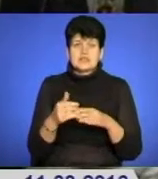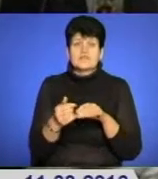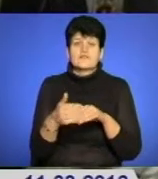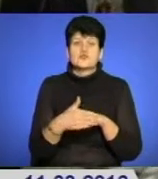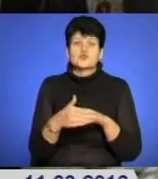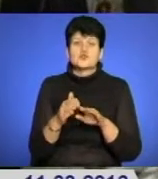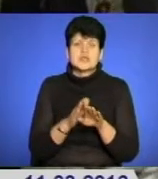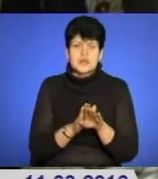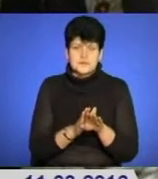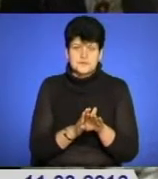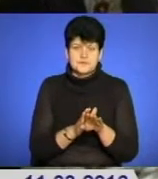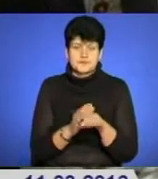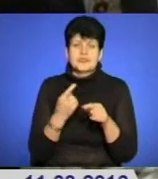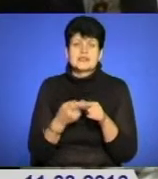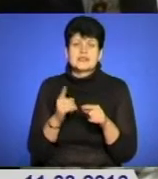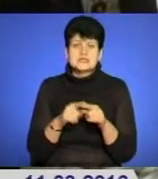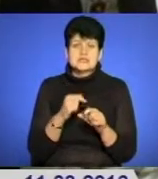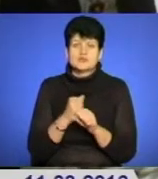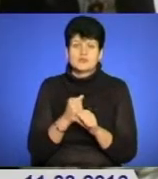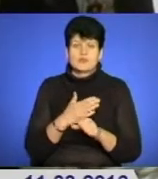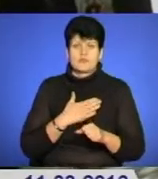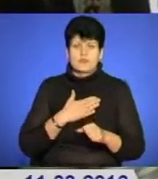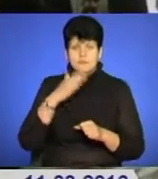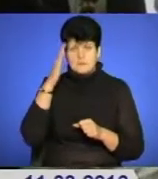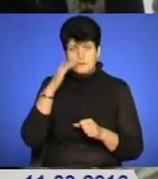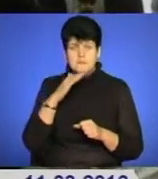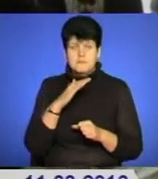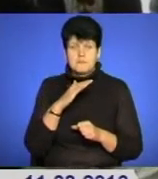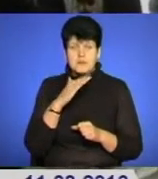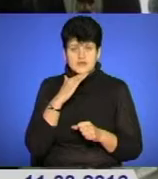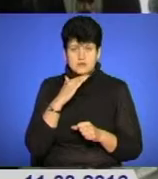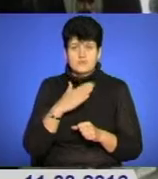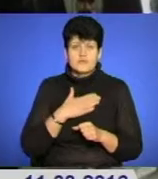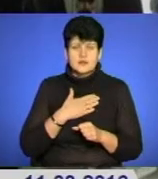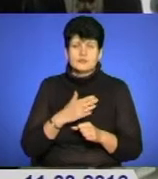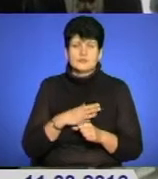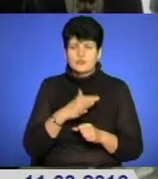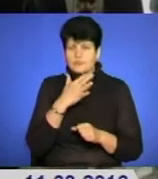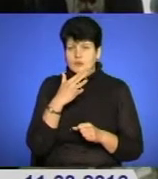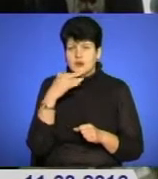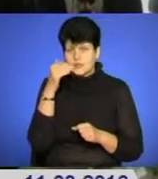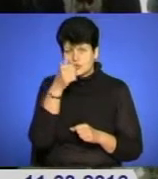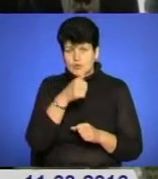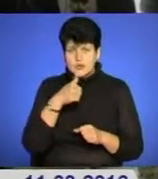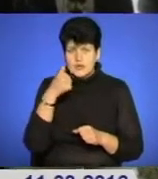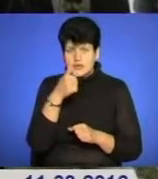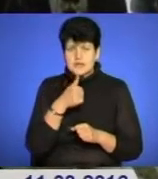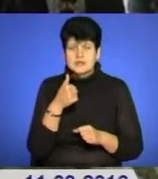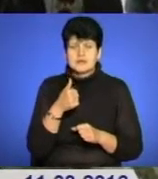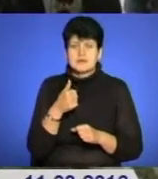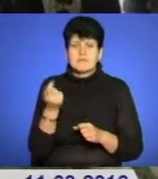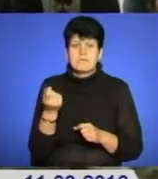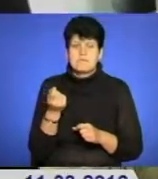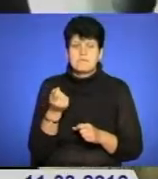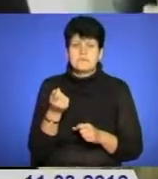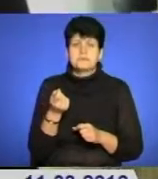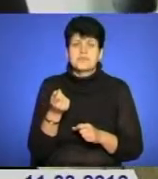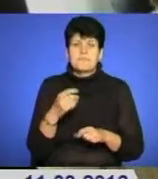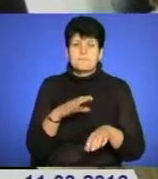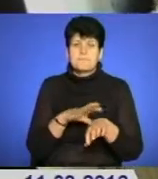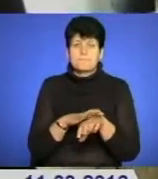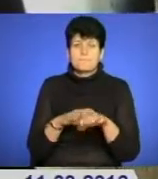Це виготовив мій батько. Мій батько був багатолітній політв'язень, малолітній політв'язень.